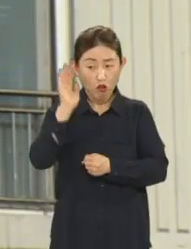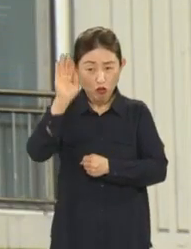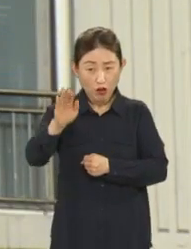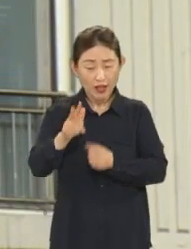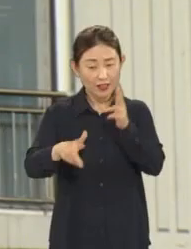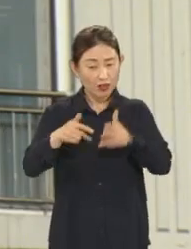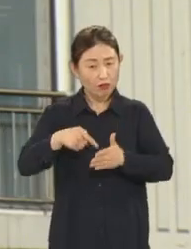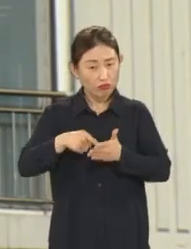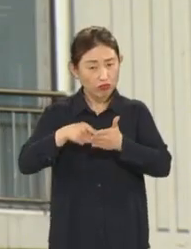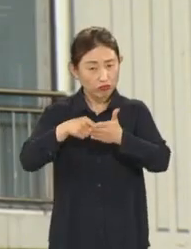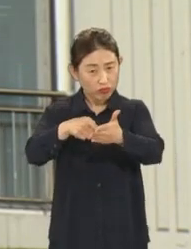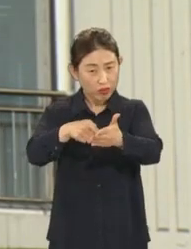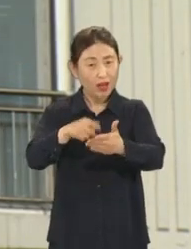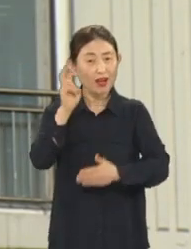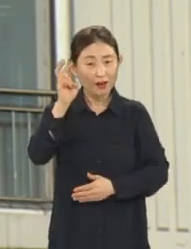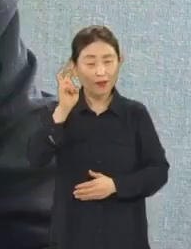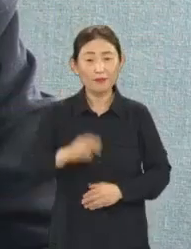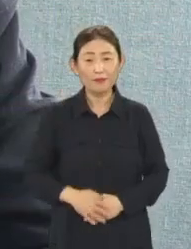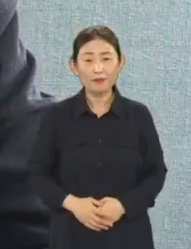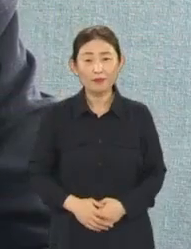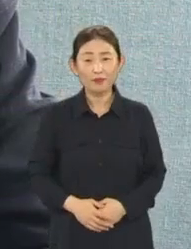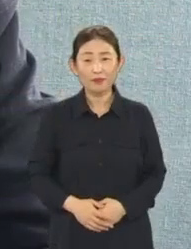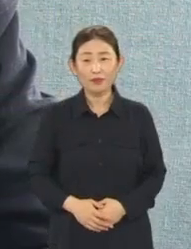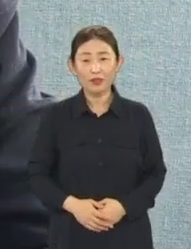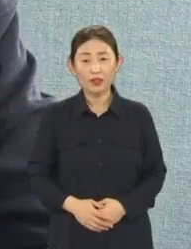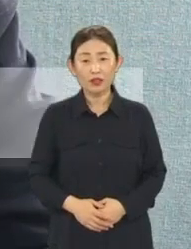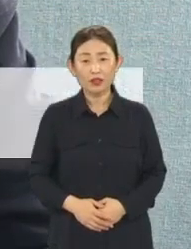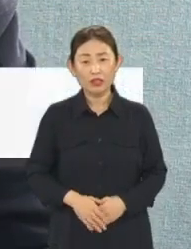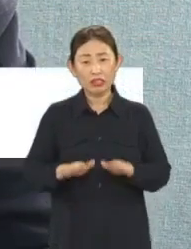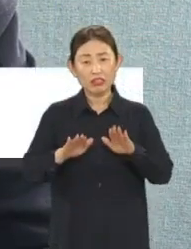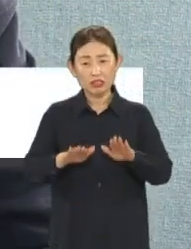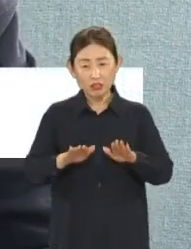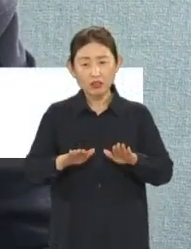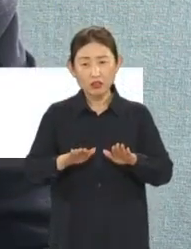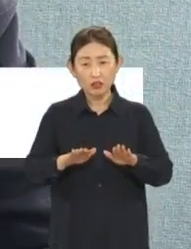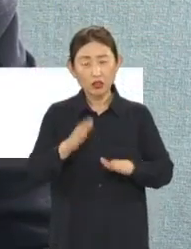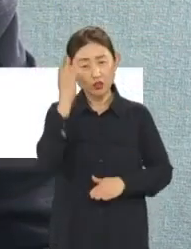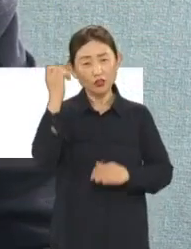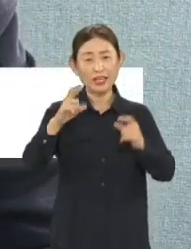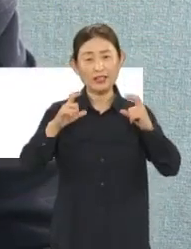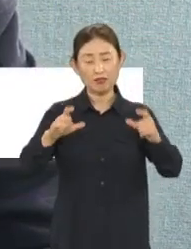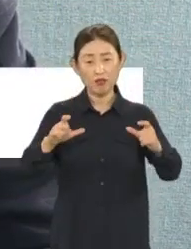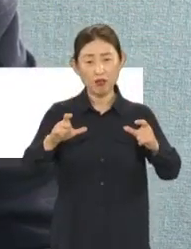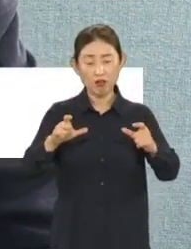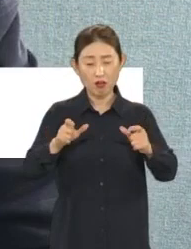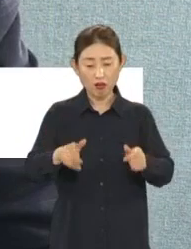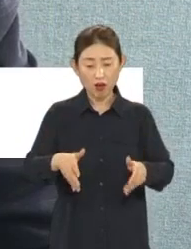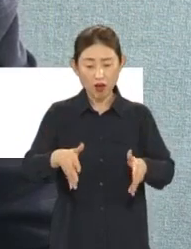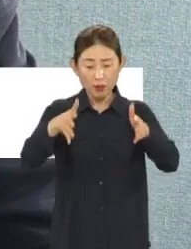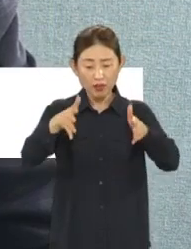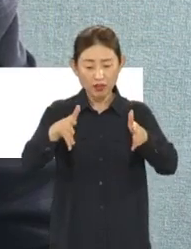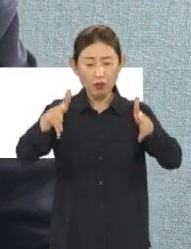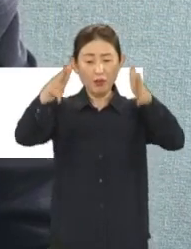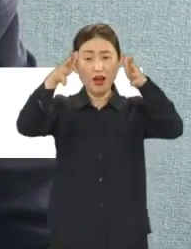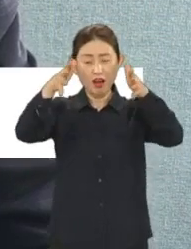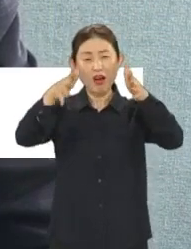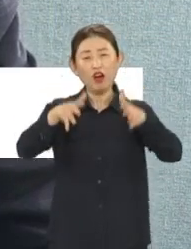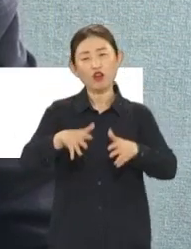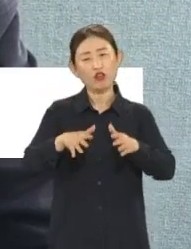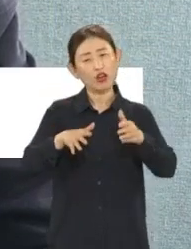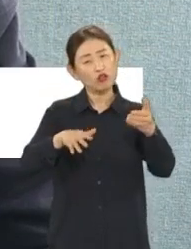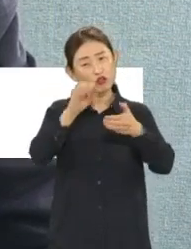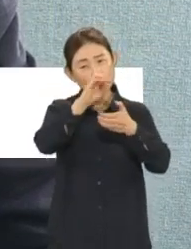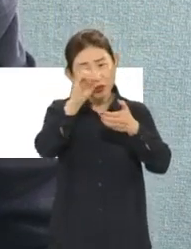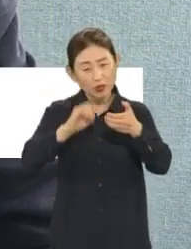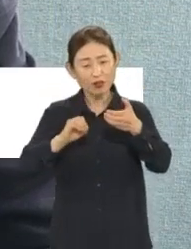사업이 추진될 전망입니다. 90에서 80% 정도는 용적률 상향이 가능할 것으로 보입니다.